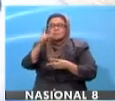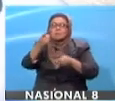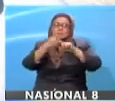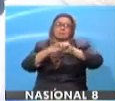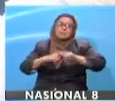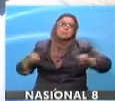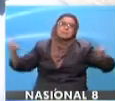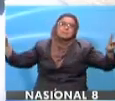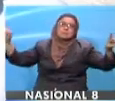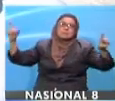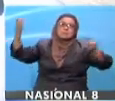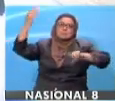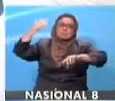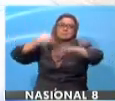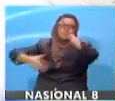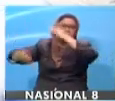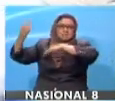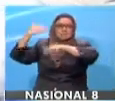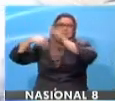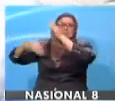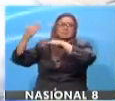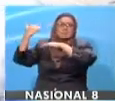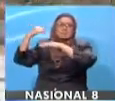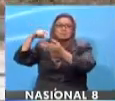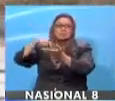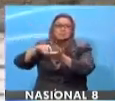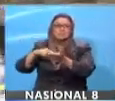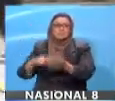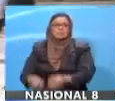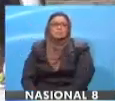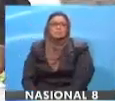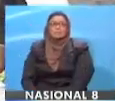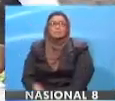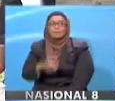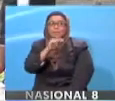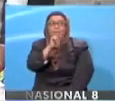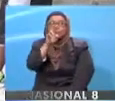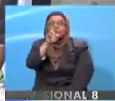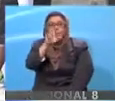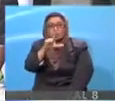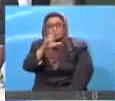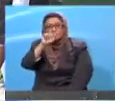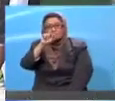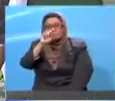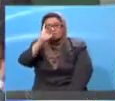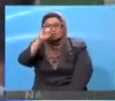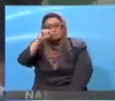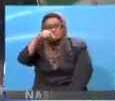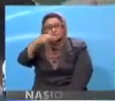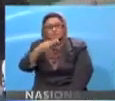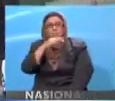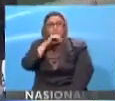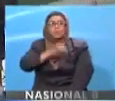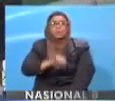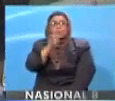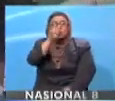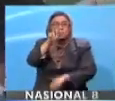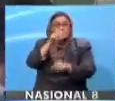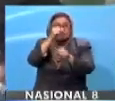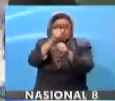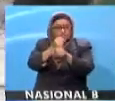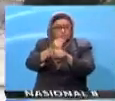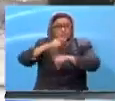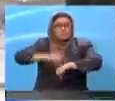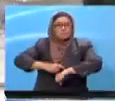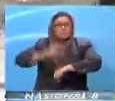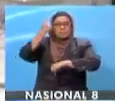untuk skuad petong sebelum pada ini. Sementara Nurul Atikah Abu Talib berusia 20 tahun, biarpun baru pertama